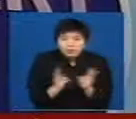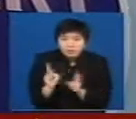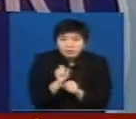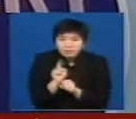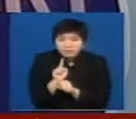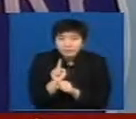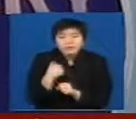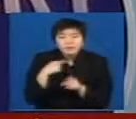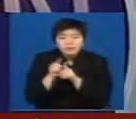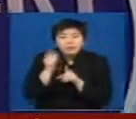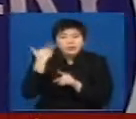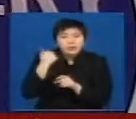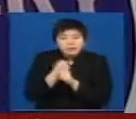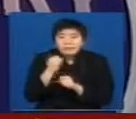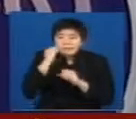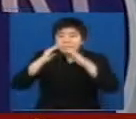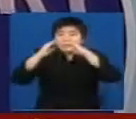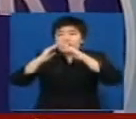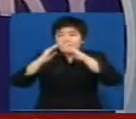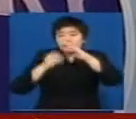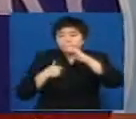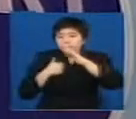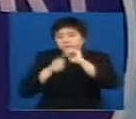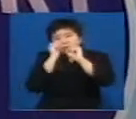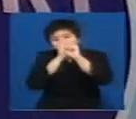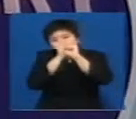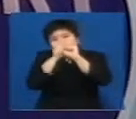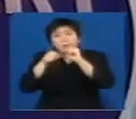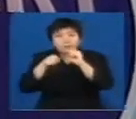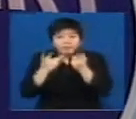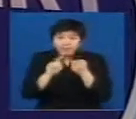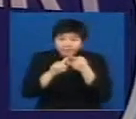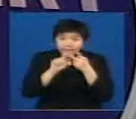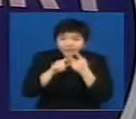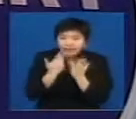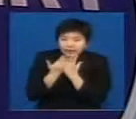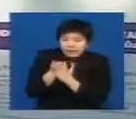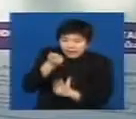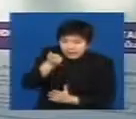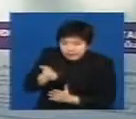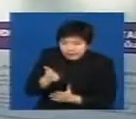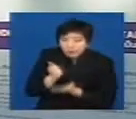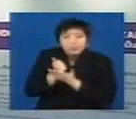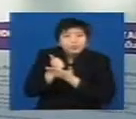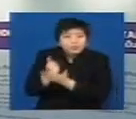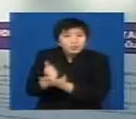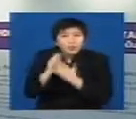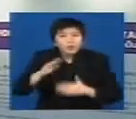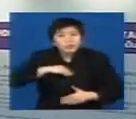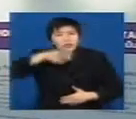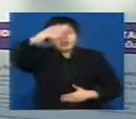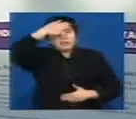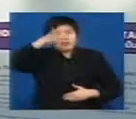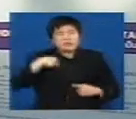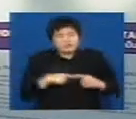ำไงที่ไปซ่อมบ้านให้เขาให้เงินช่วยเหลือให้อะไรต่ออะไรใช่ไหมเรื่องนั้นเรื่องผู้เจ็บป่วยรักษา